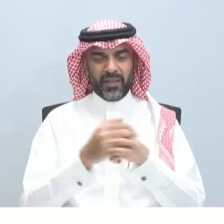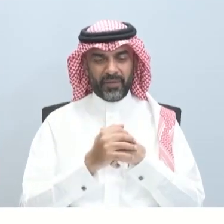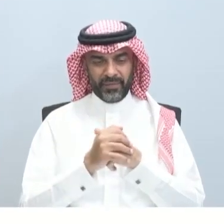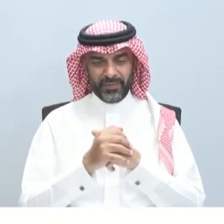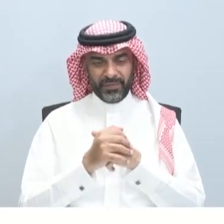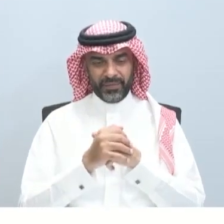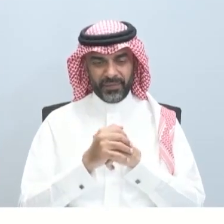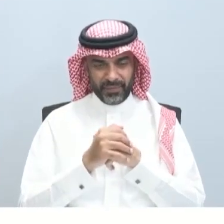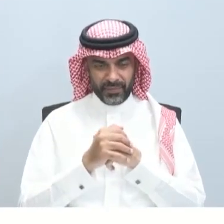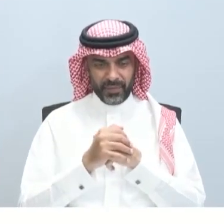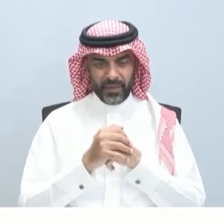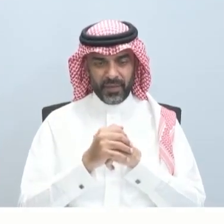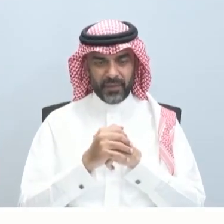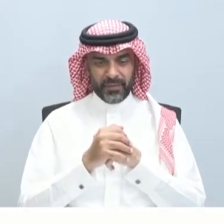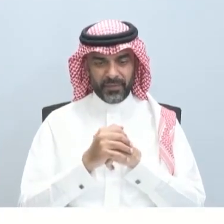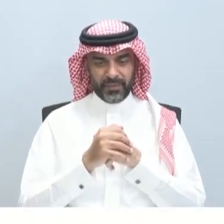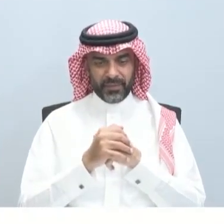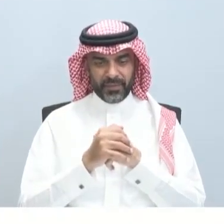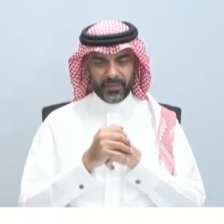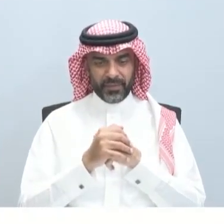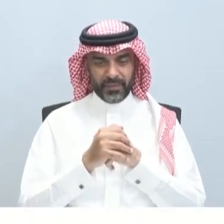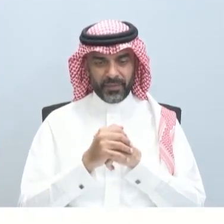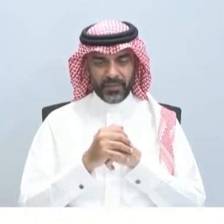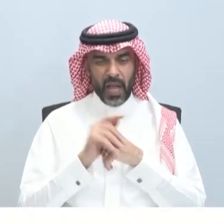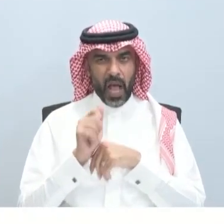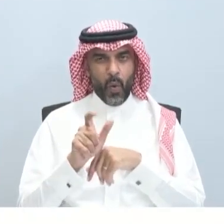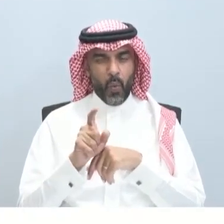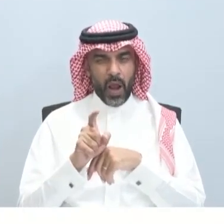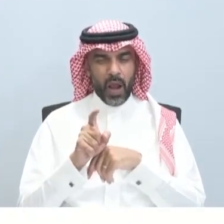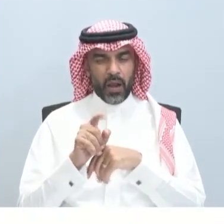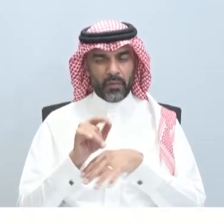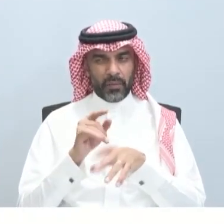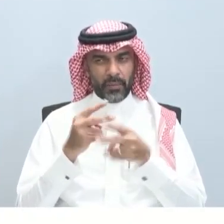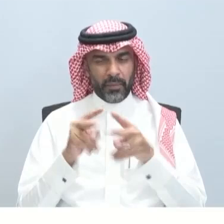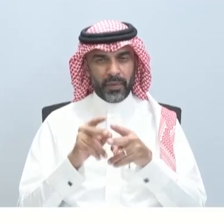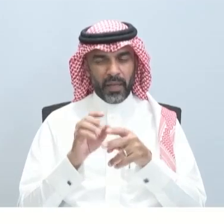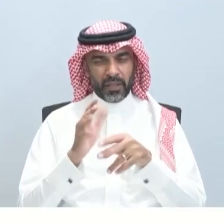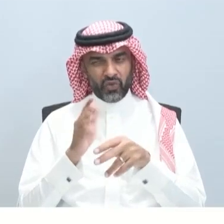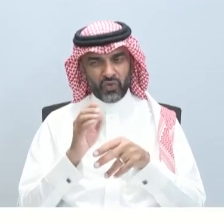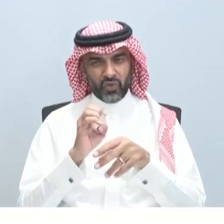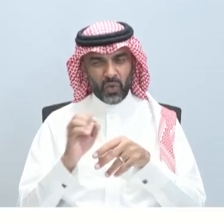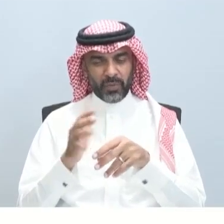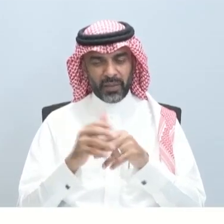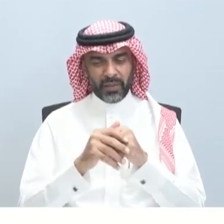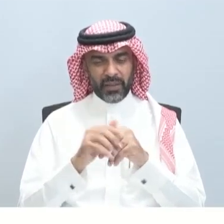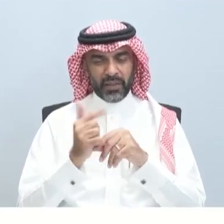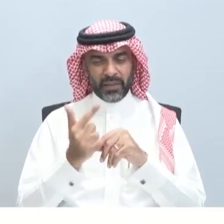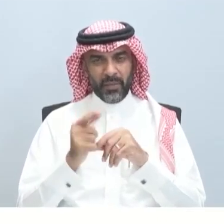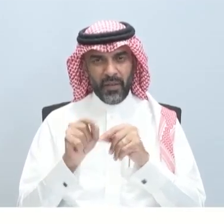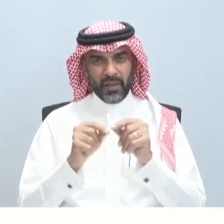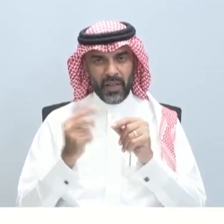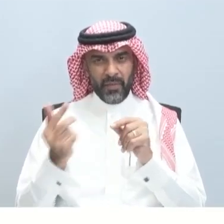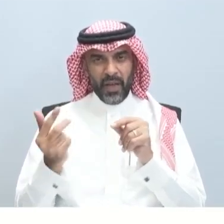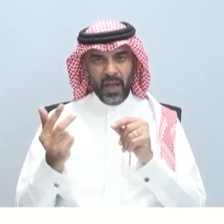وثلاثون جزءا من مئه اذا ابنائي وبناتي نبدا بالتقدير فاقوم بالتقدير على الشكل التالي سبعه وثمانيه